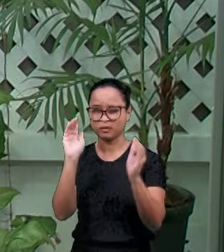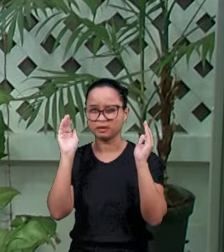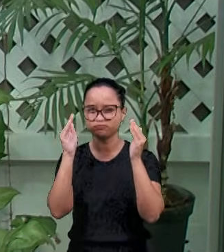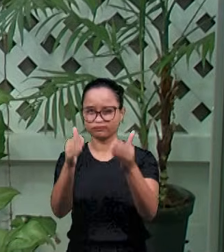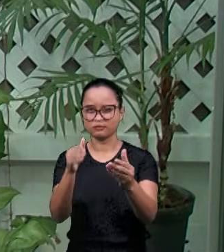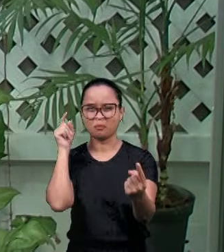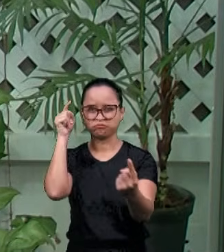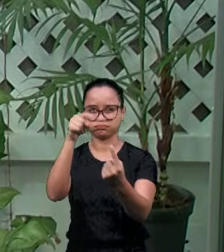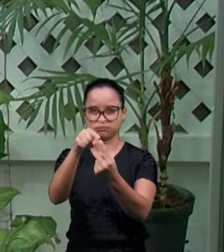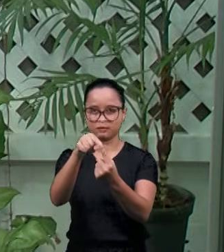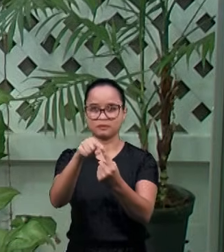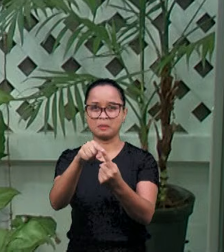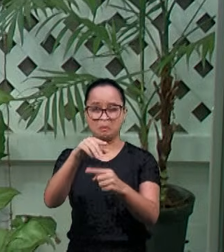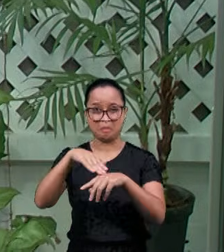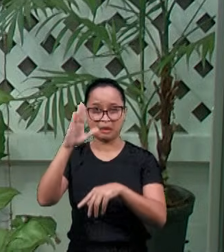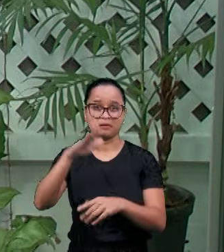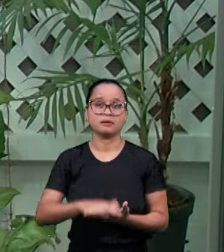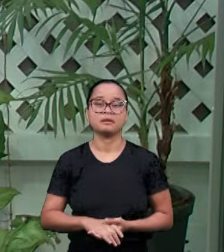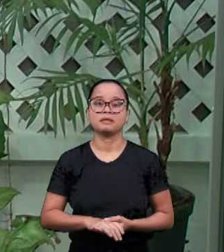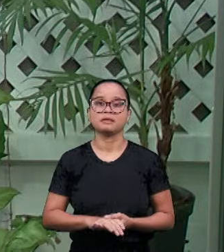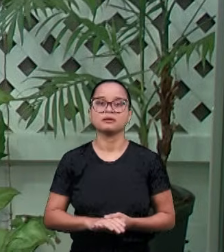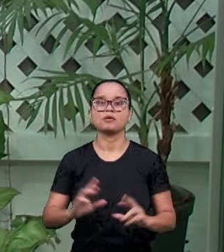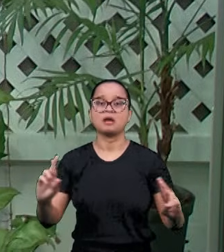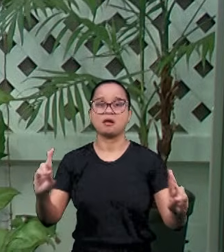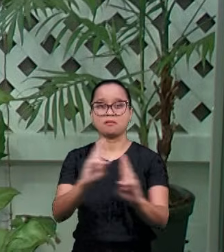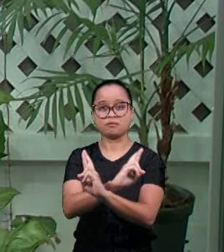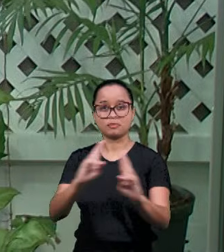sur ces sujets liés